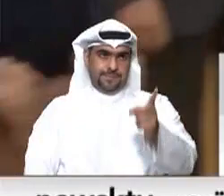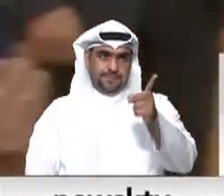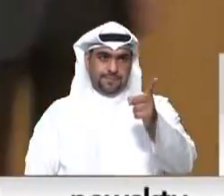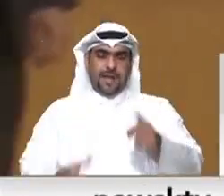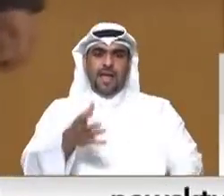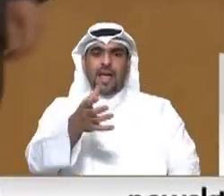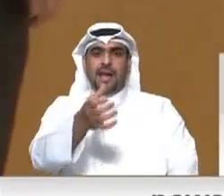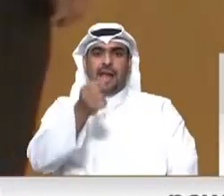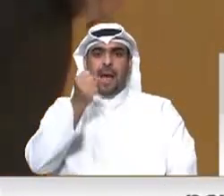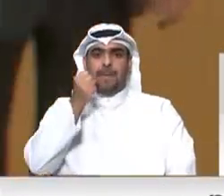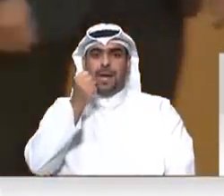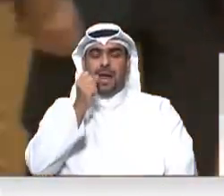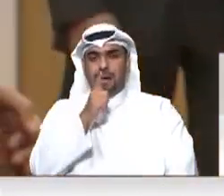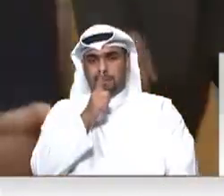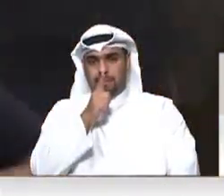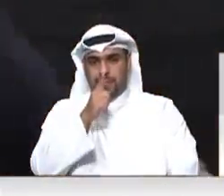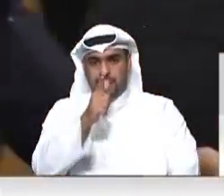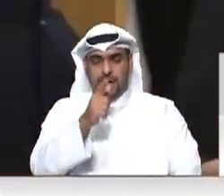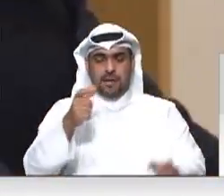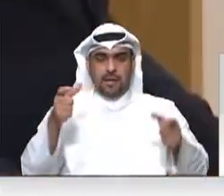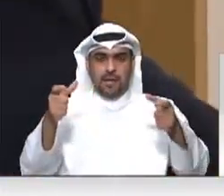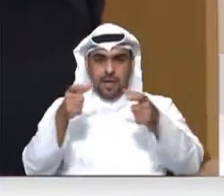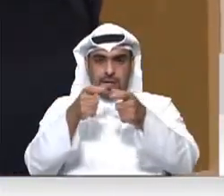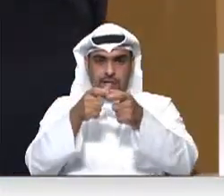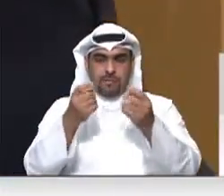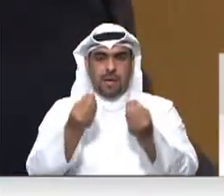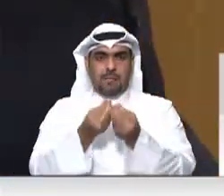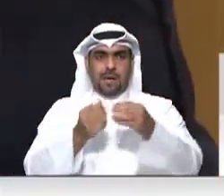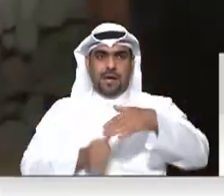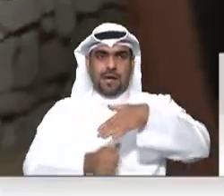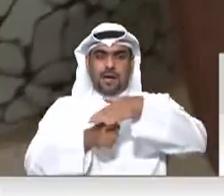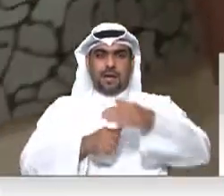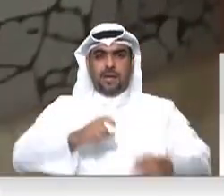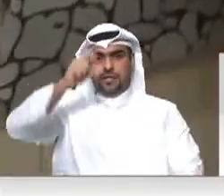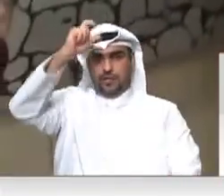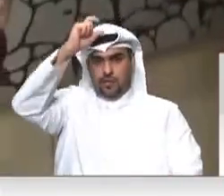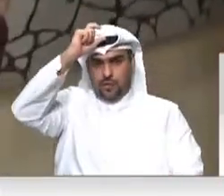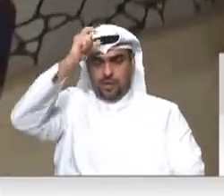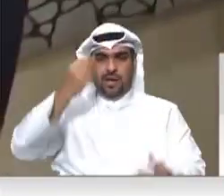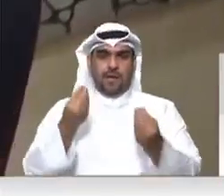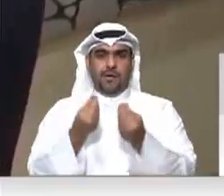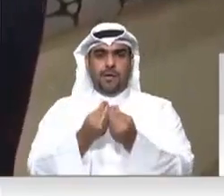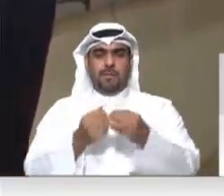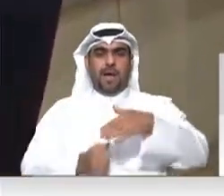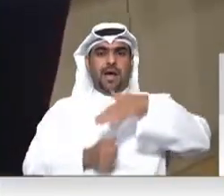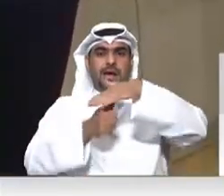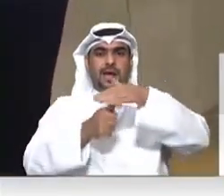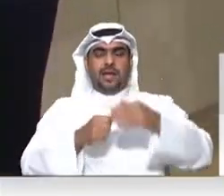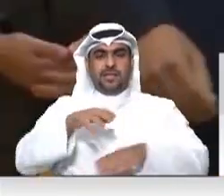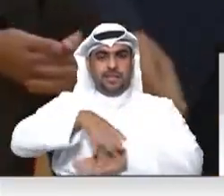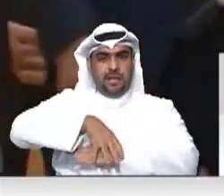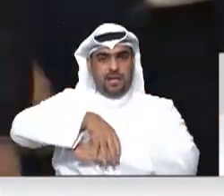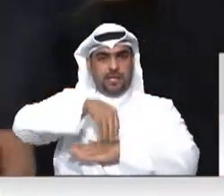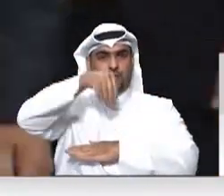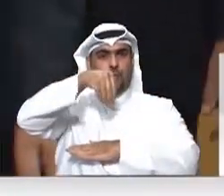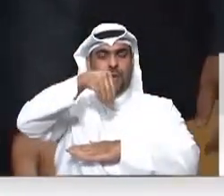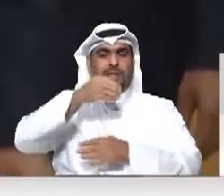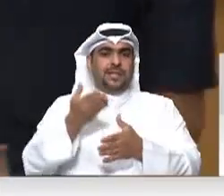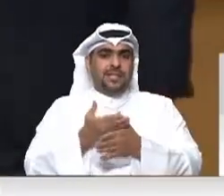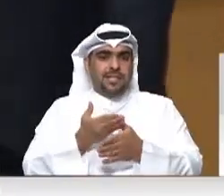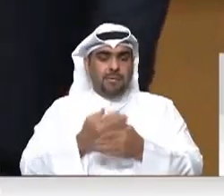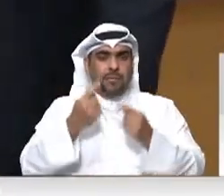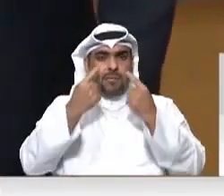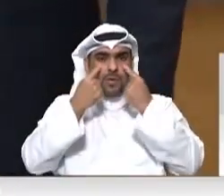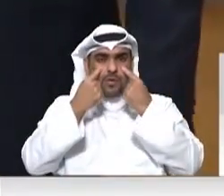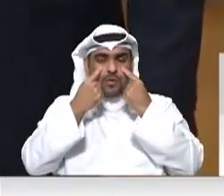إلى أنه سوف يعقد اجتماعا مع الرئيس التركي ونظيره السويدي لتأكيد التقدم الحاصل، موضحا أن